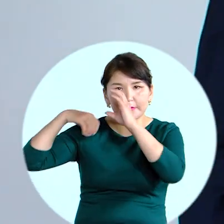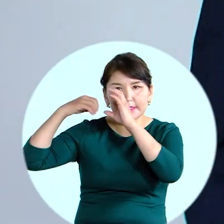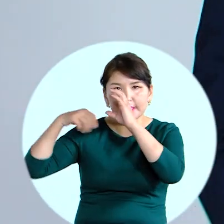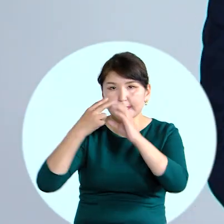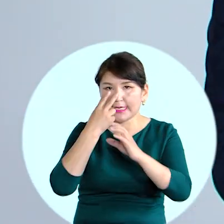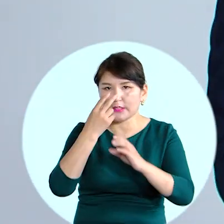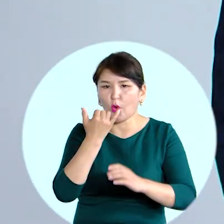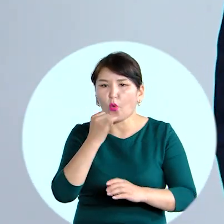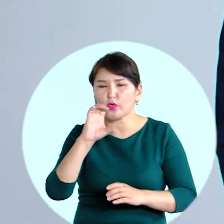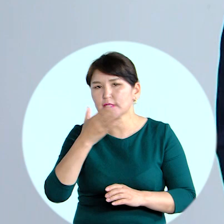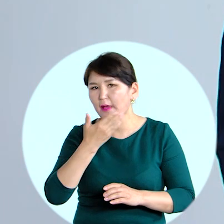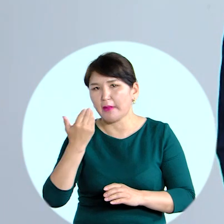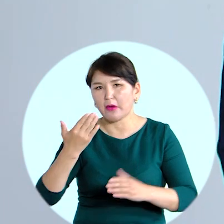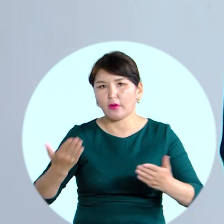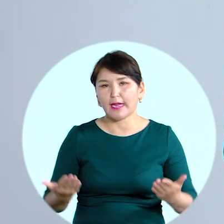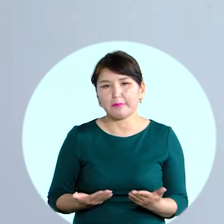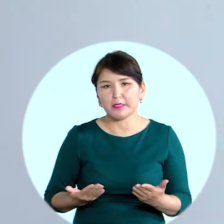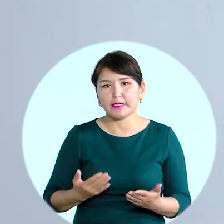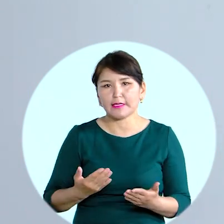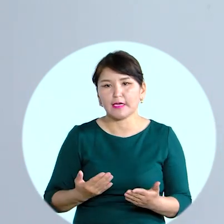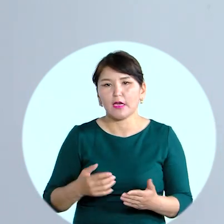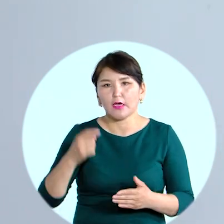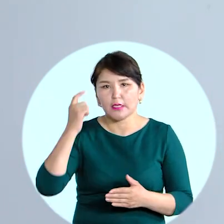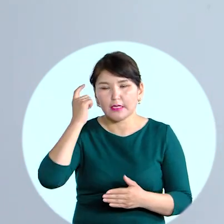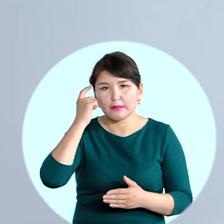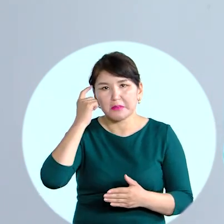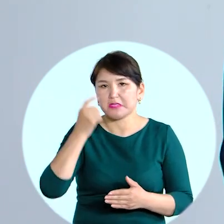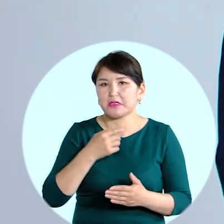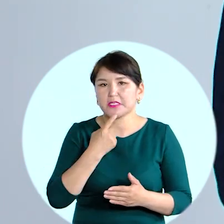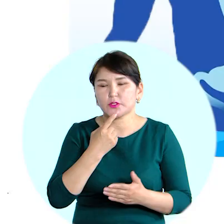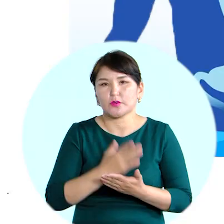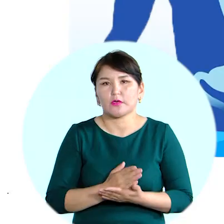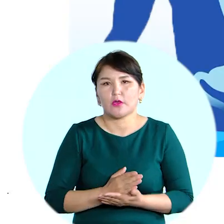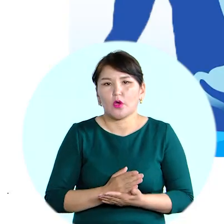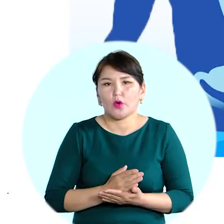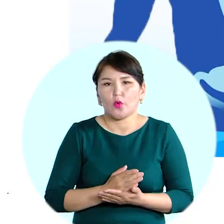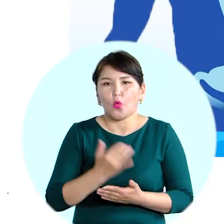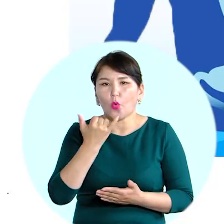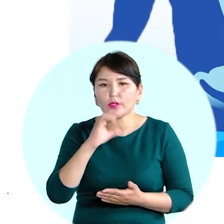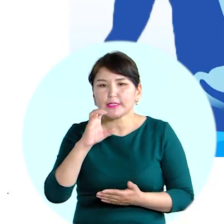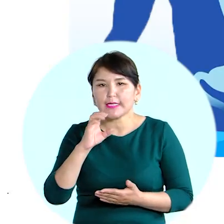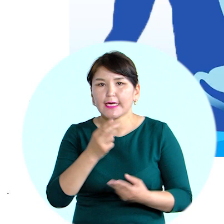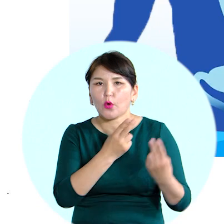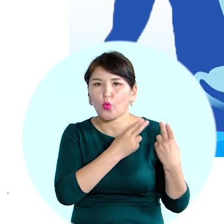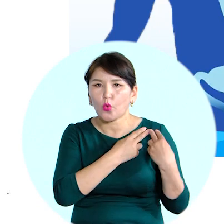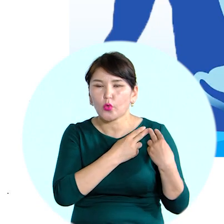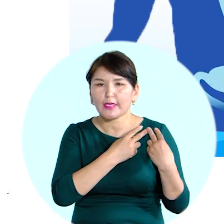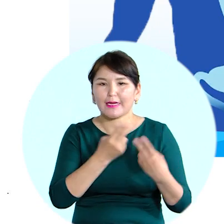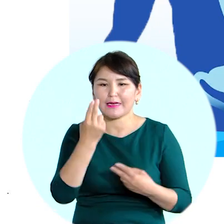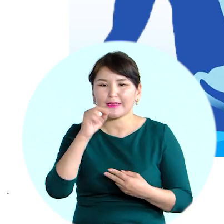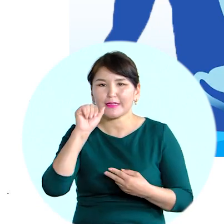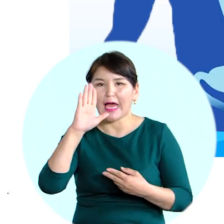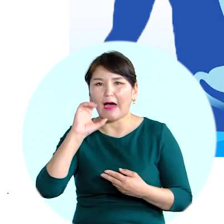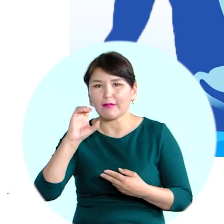Энэ бичлэгнээс үзэхэд бид усгүйгээр амьдралыг төсөөлөх аргагүй юм аа. Усны үүрэг. Биеийн дулааныг зохицуулах,